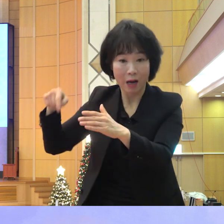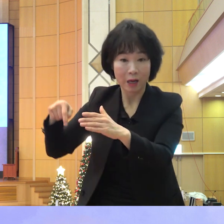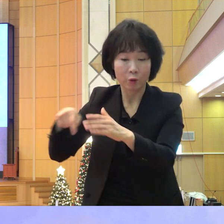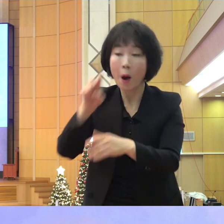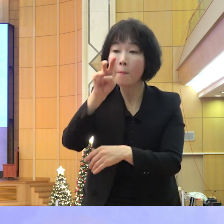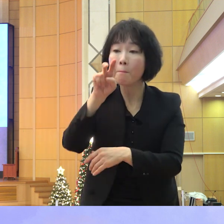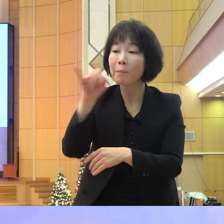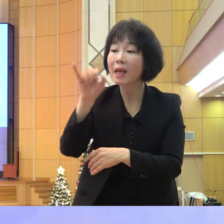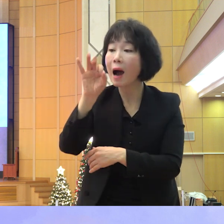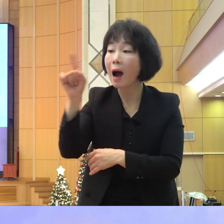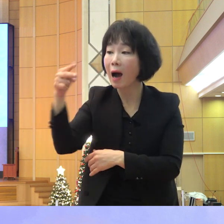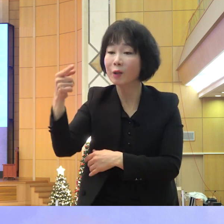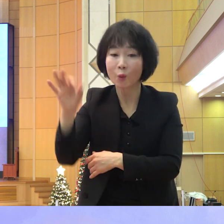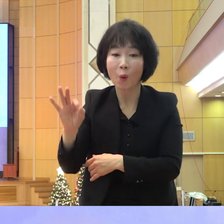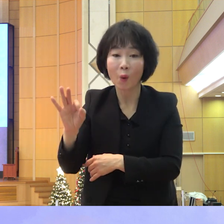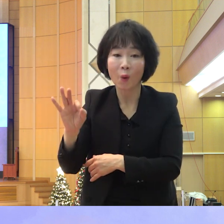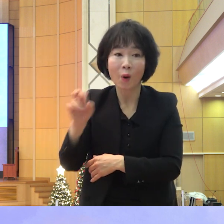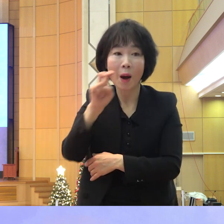미아동